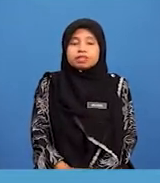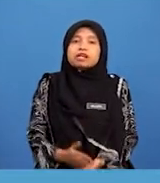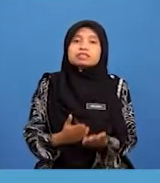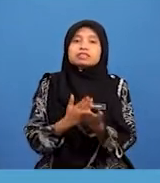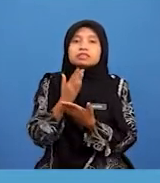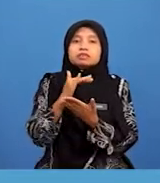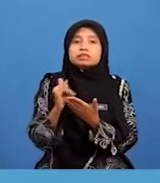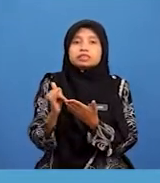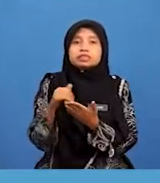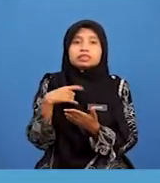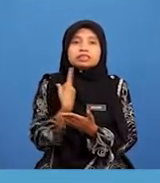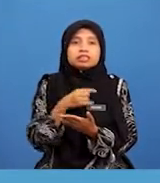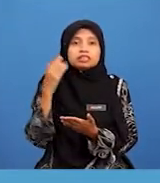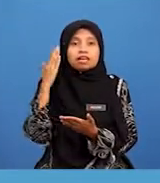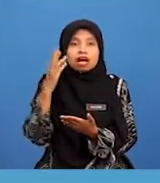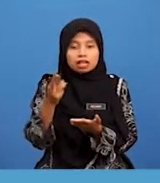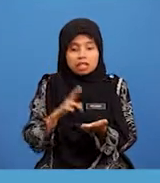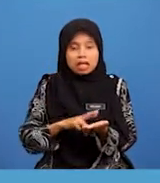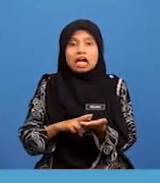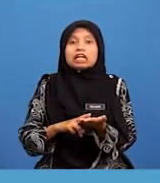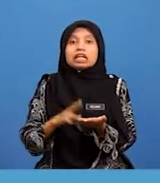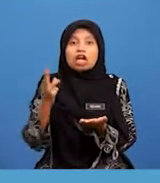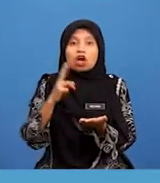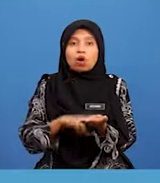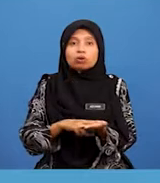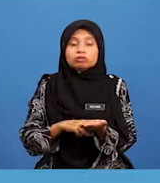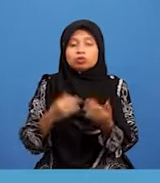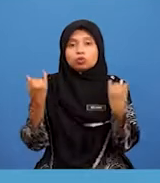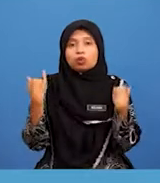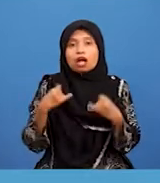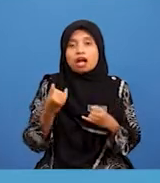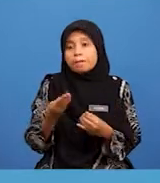Seterusnya, kita akan merekod penerimaan daripada jualan aset.